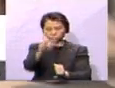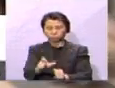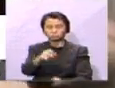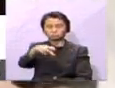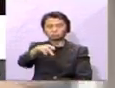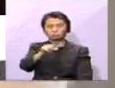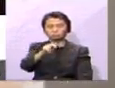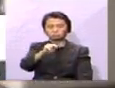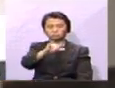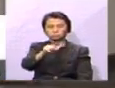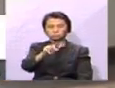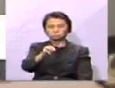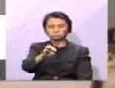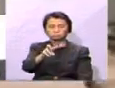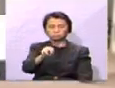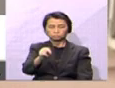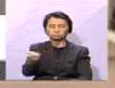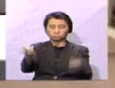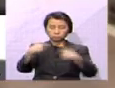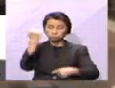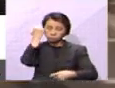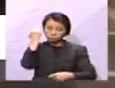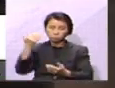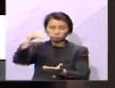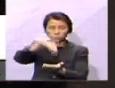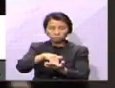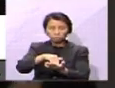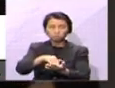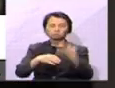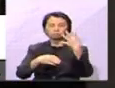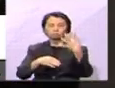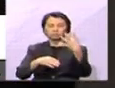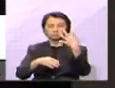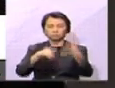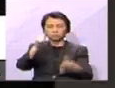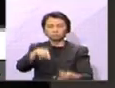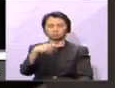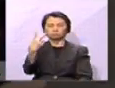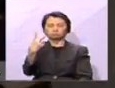penjamin sebutan semula kes pada 14 Februari